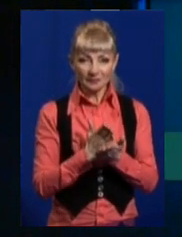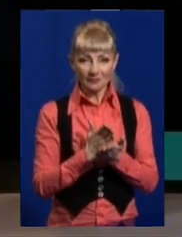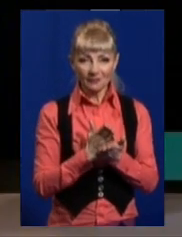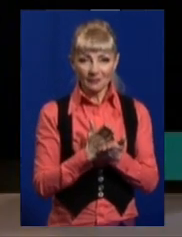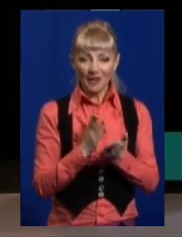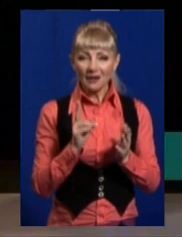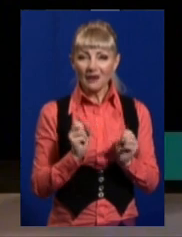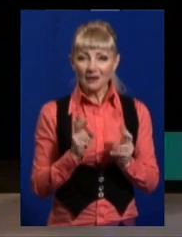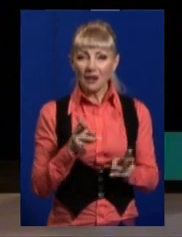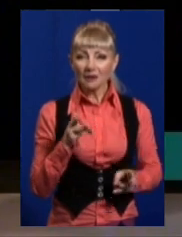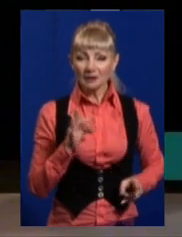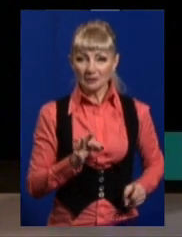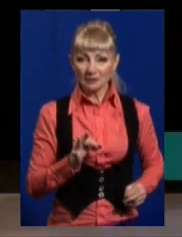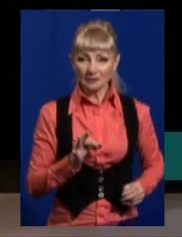чином